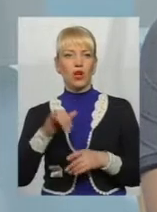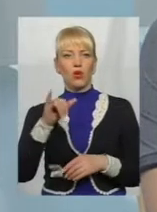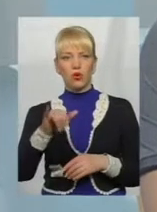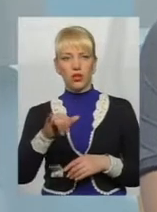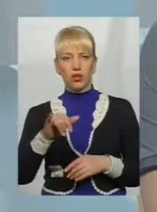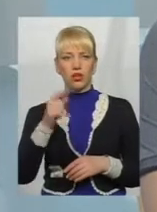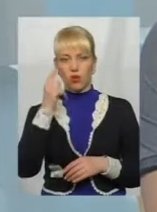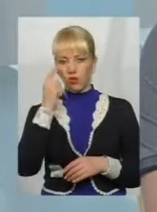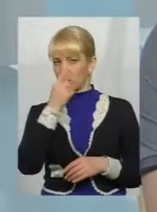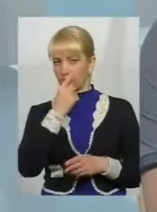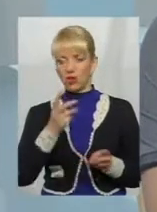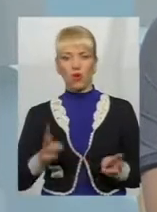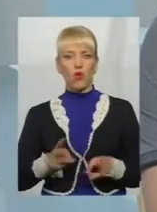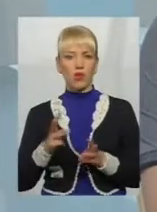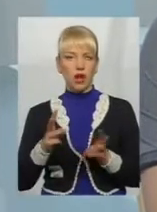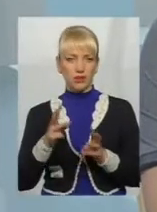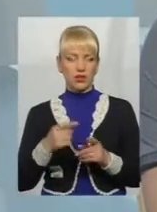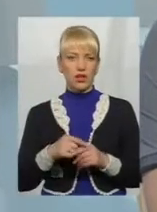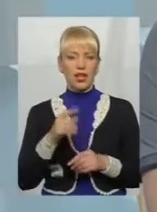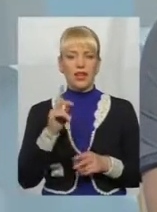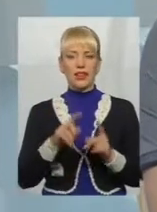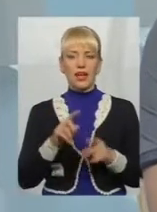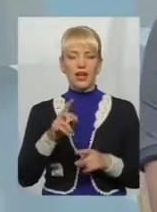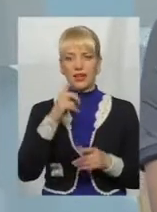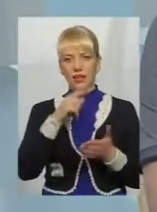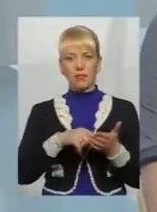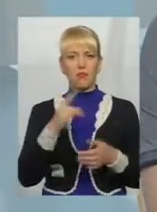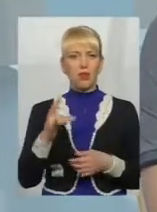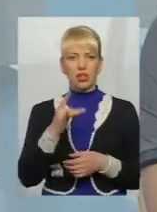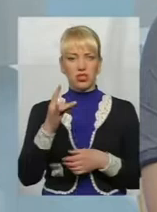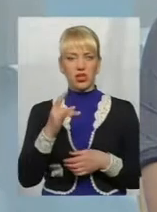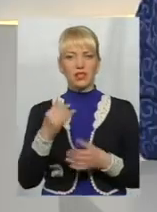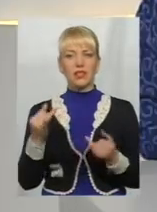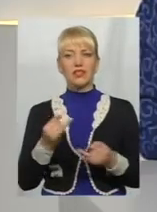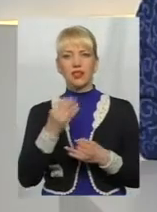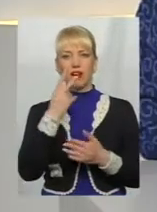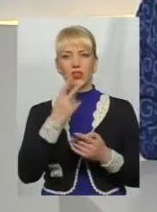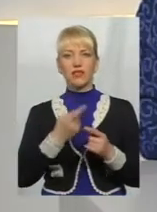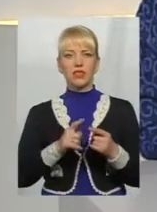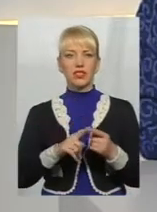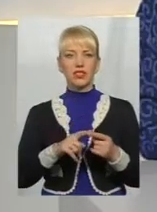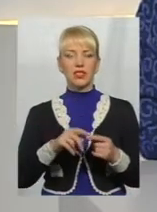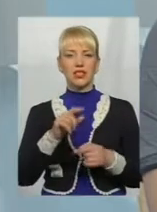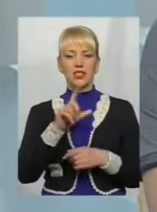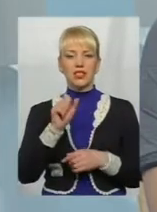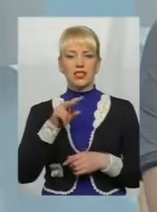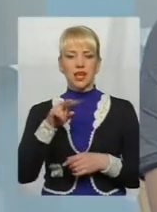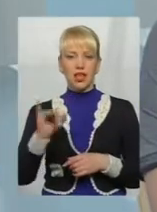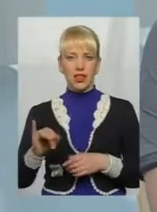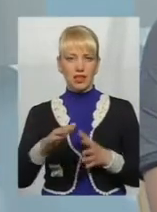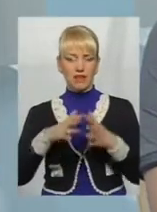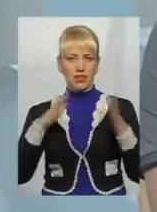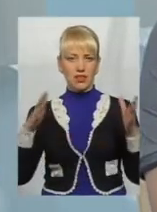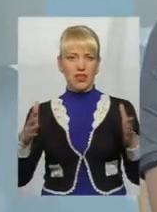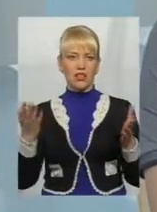очі горять. Деякі приїжджають перший раз, їм цікаво дивитися на ці зали, які